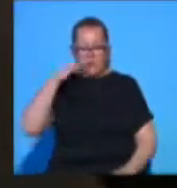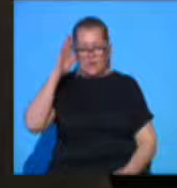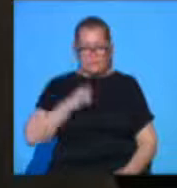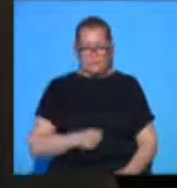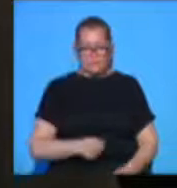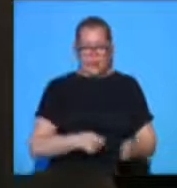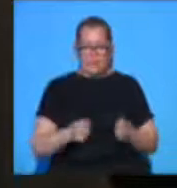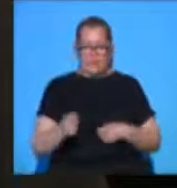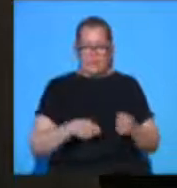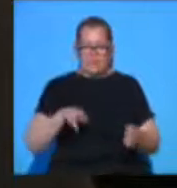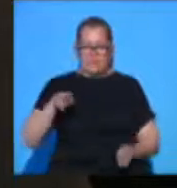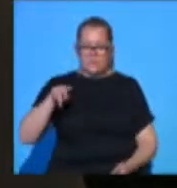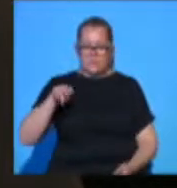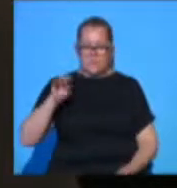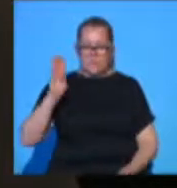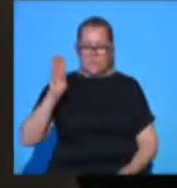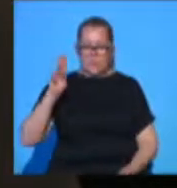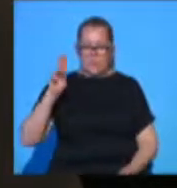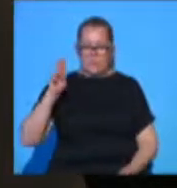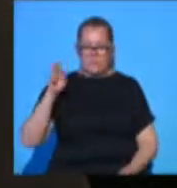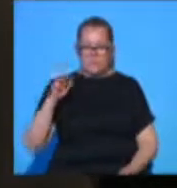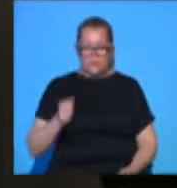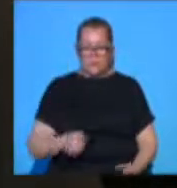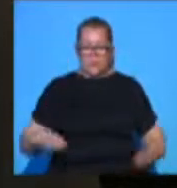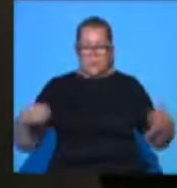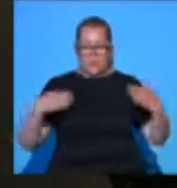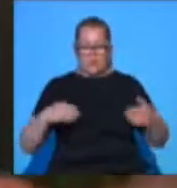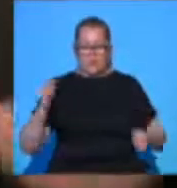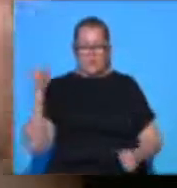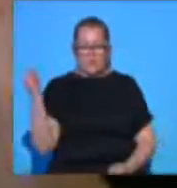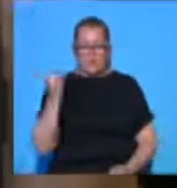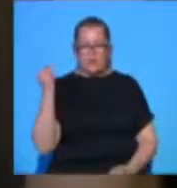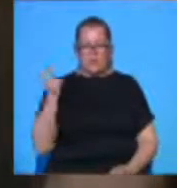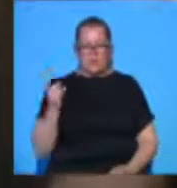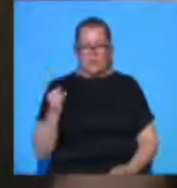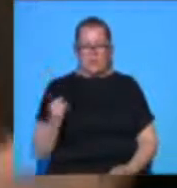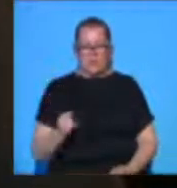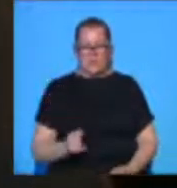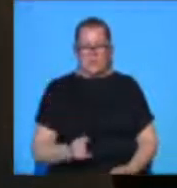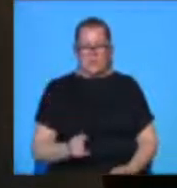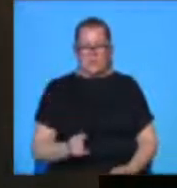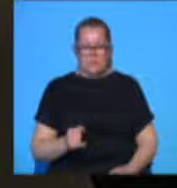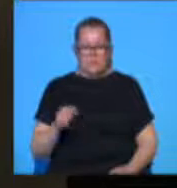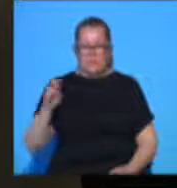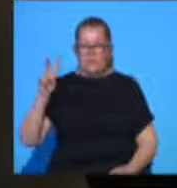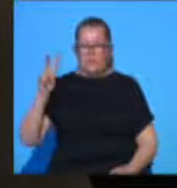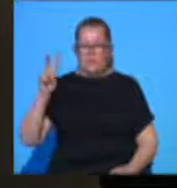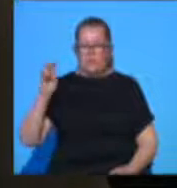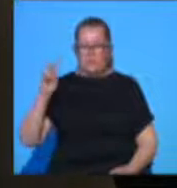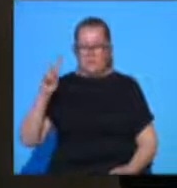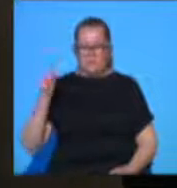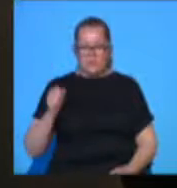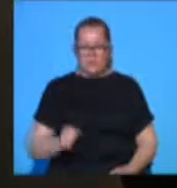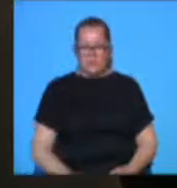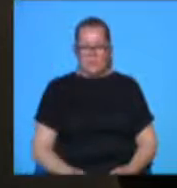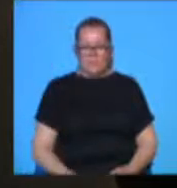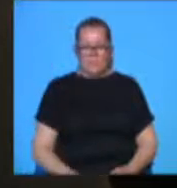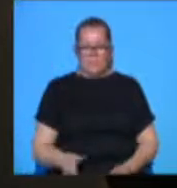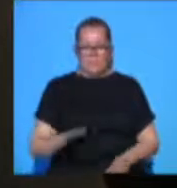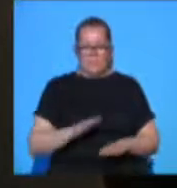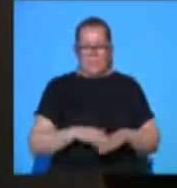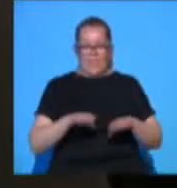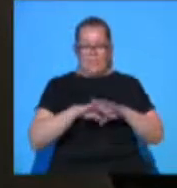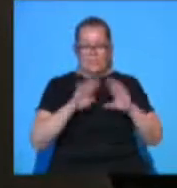Buzești. Deschiderea noastră va fi 19 iunie, peste câteva zile, cu un videomapping gigant pe întreaga